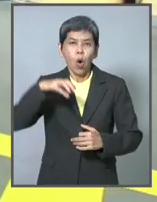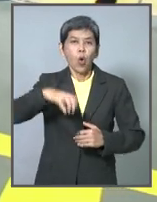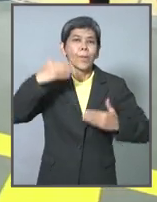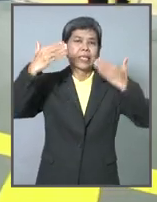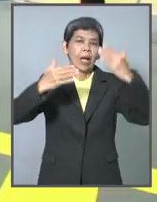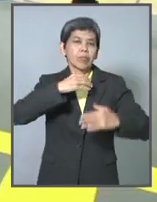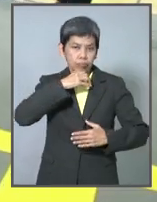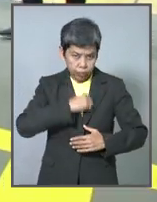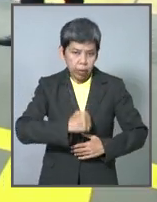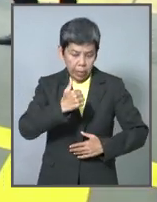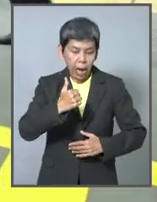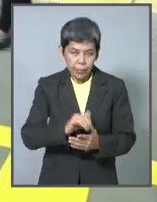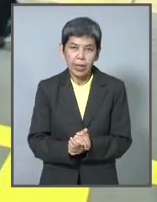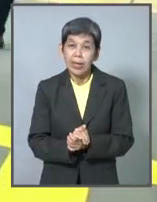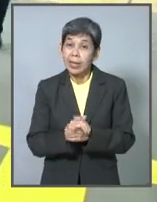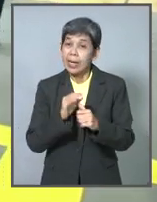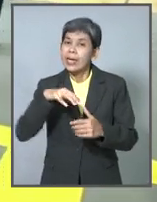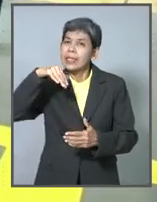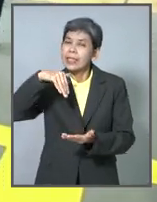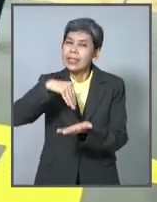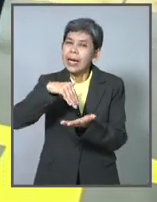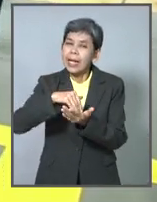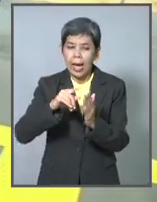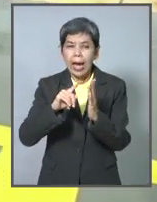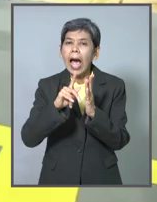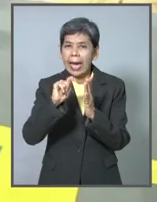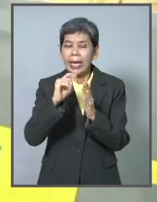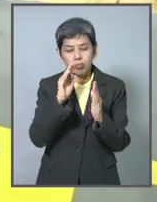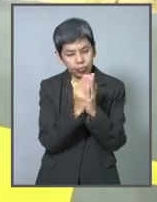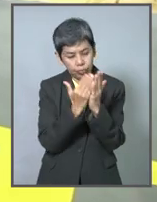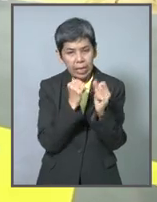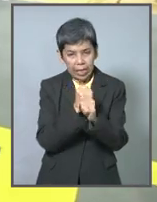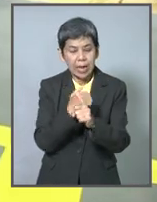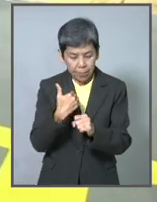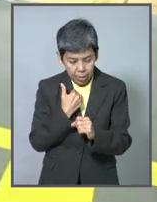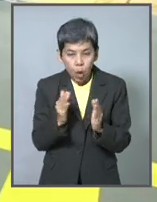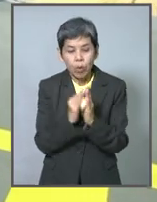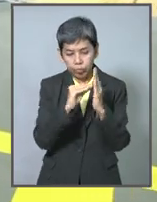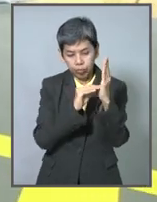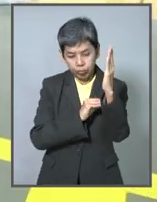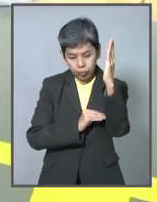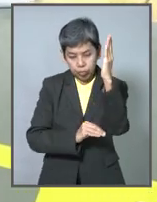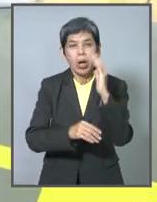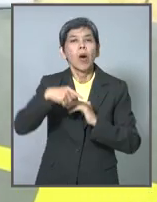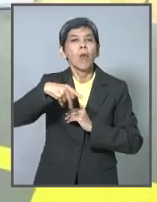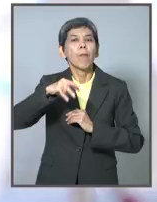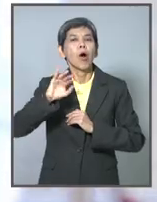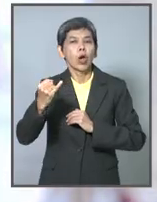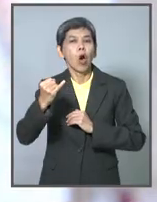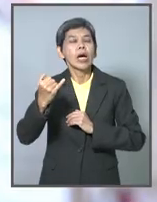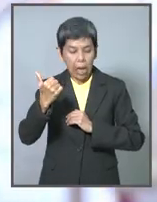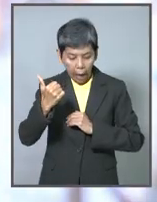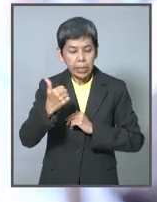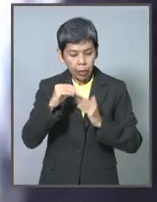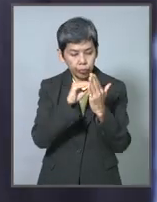การผู้สูงอายุนะคะหรือที่สำนักงานเขตทุกเขตนะคะรวมทั้งต่างจังหวัดก็ที่พัฒนาสังคมและความมั่นคง